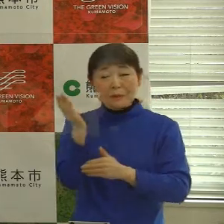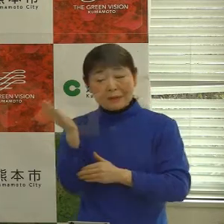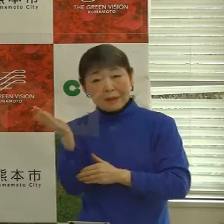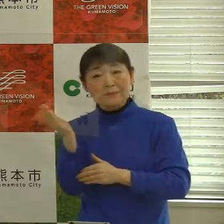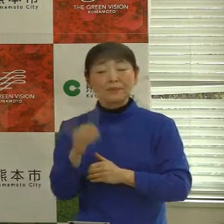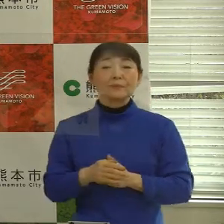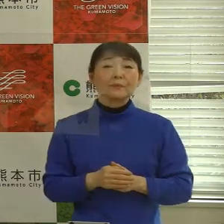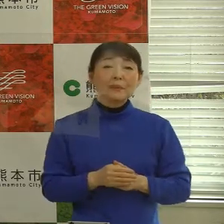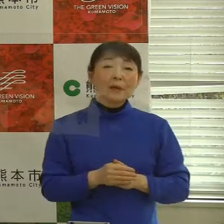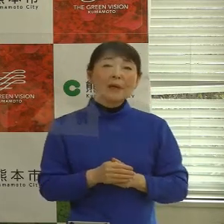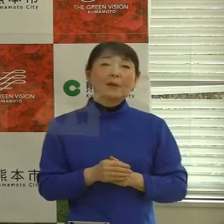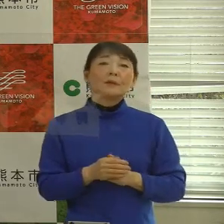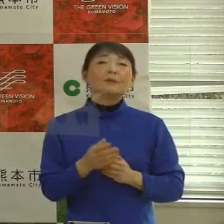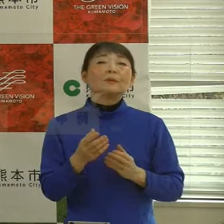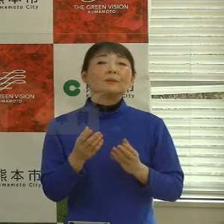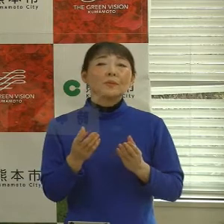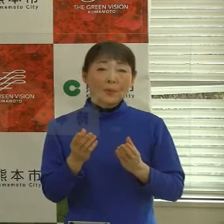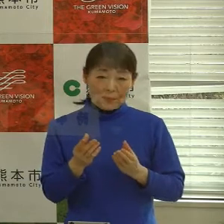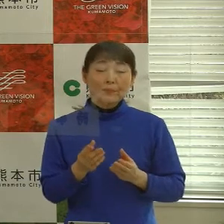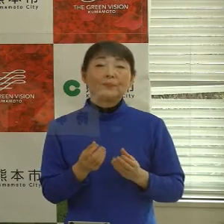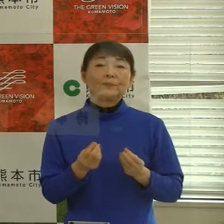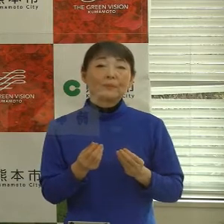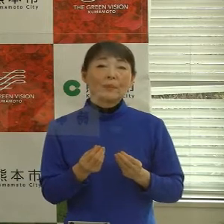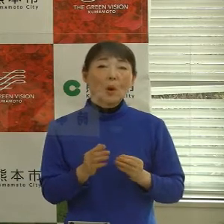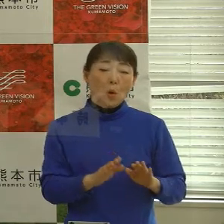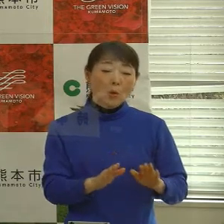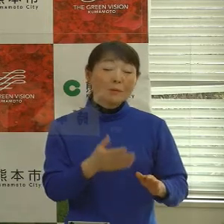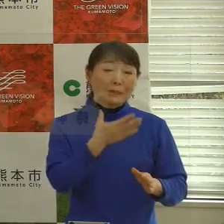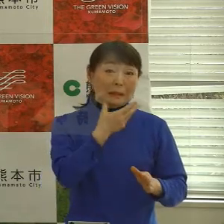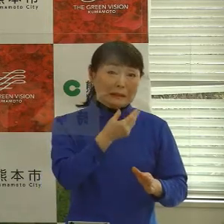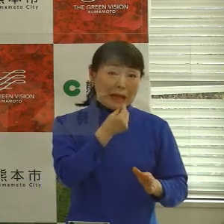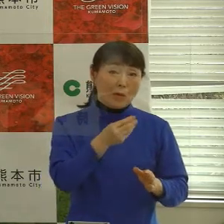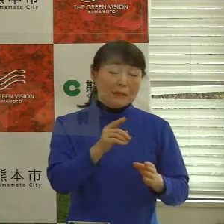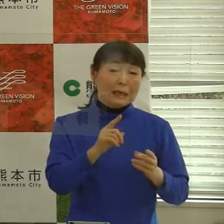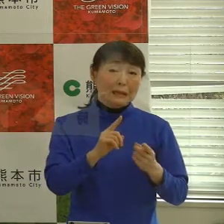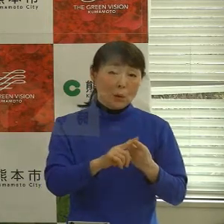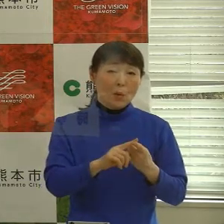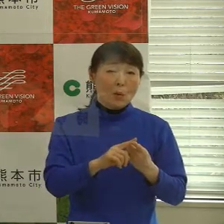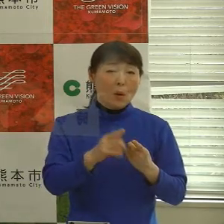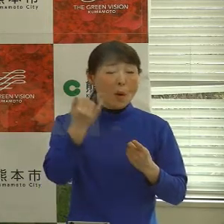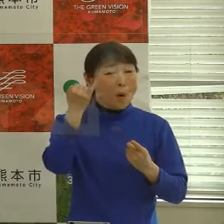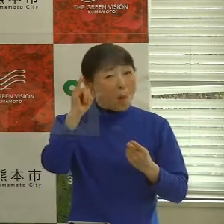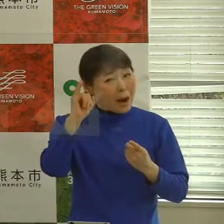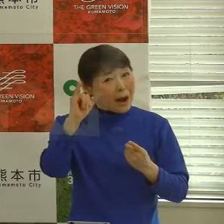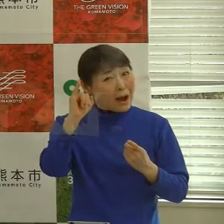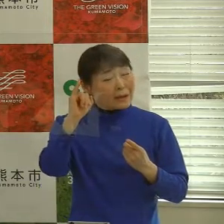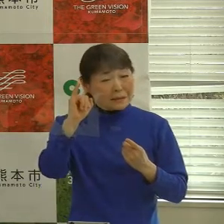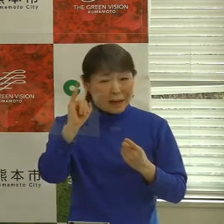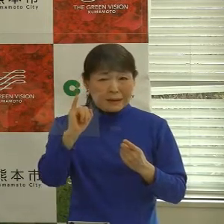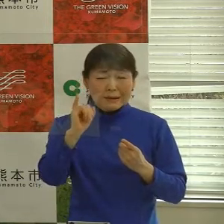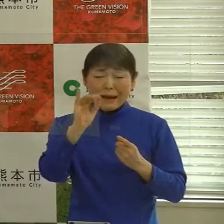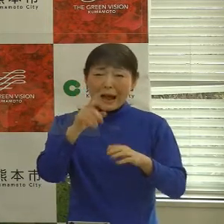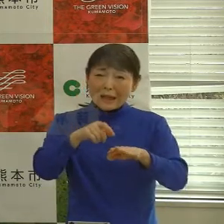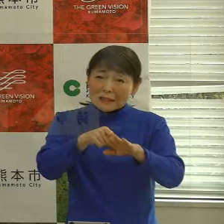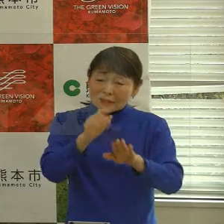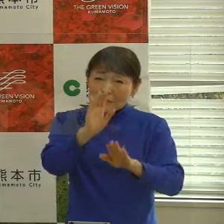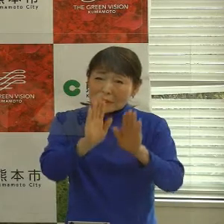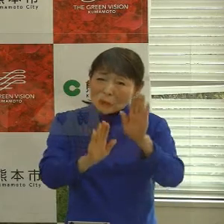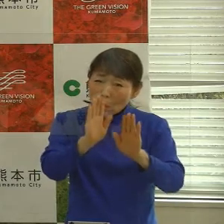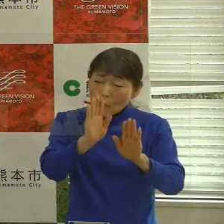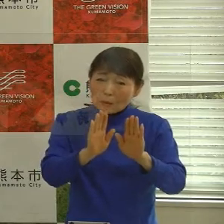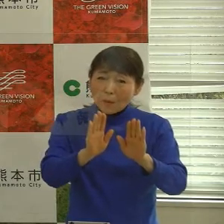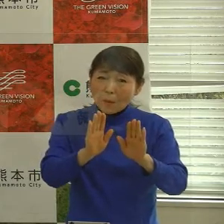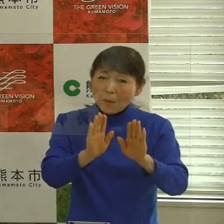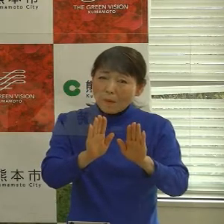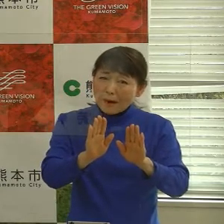ょうか。 はい、この辺やはりお子さんの幸せと同時にやっぱりお母さんがそういう状況、厳しい状況に陥っ